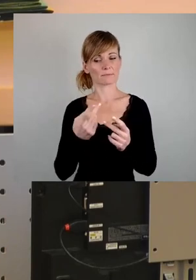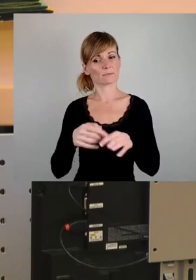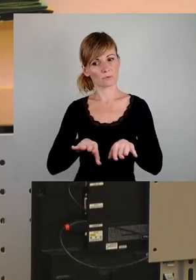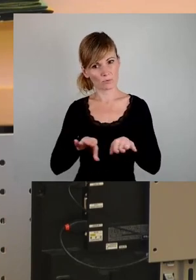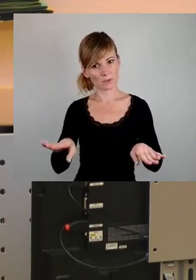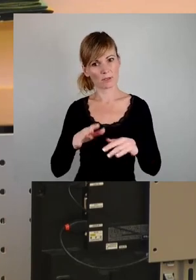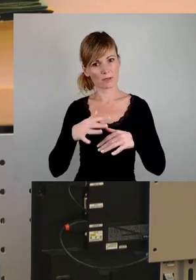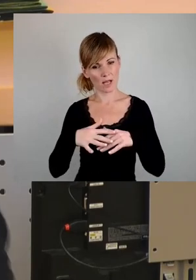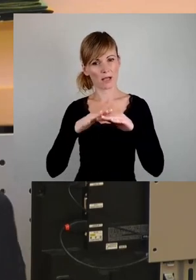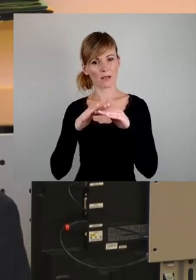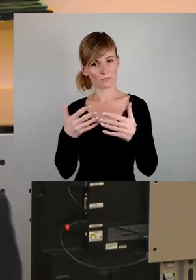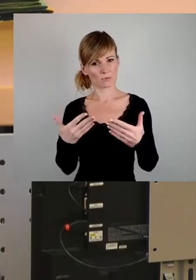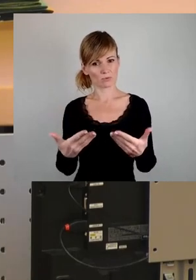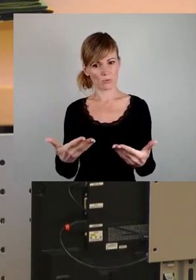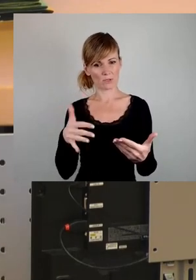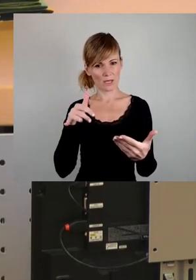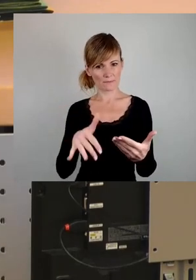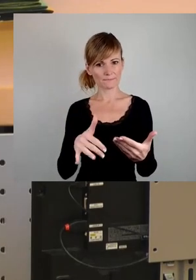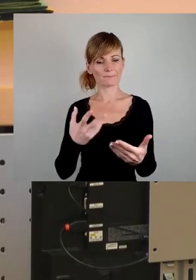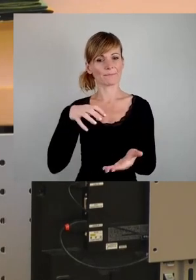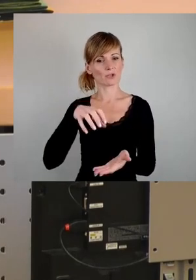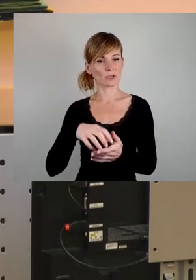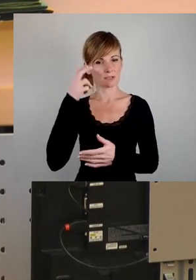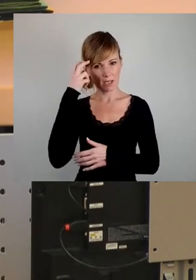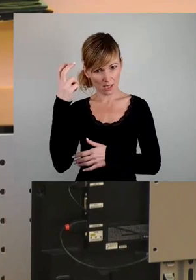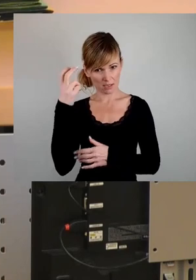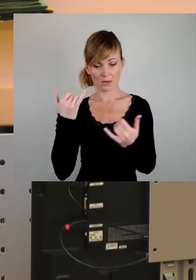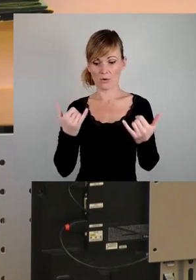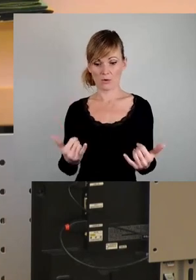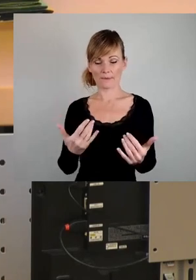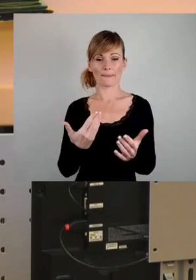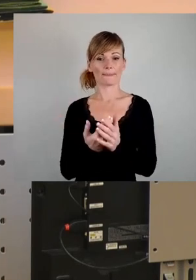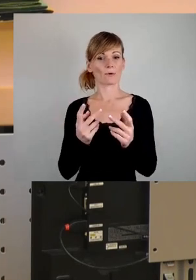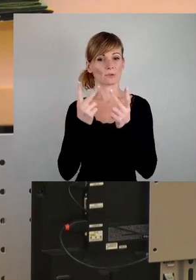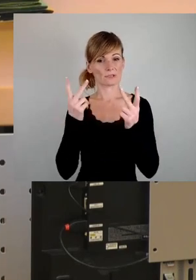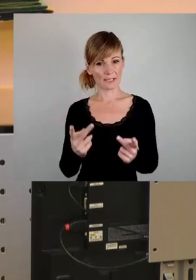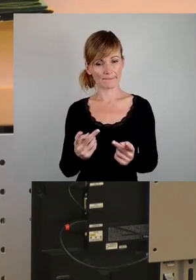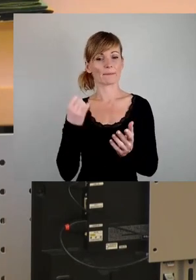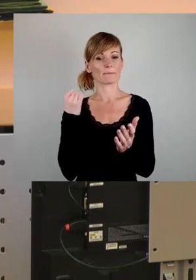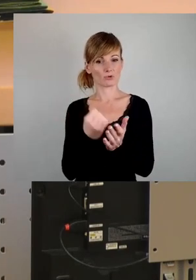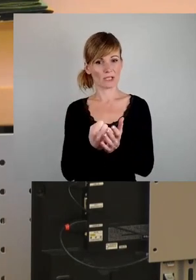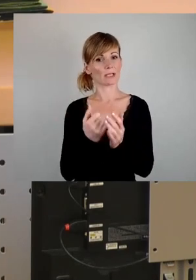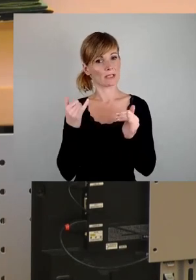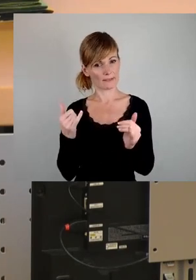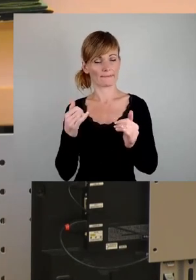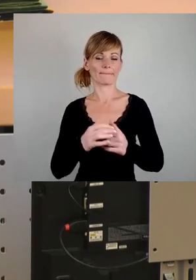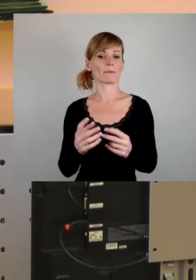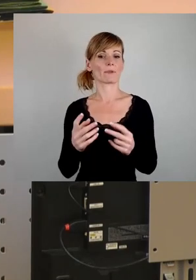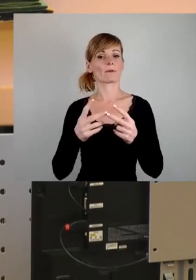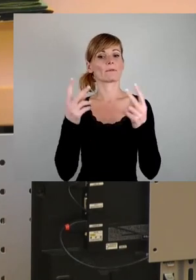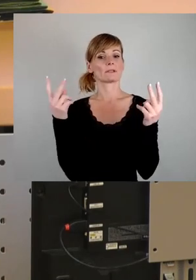geschaffen. Der Stadtrat wird heute dieses Konzept bestätigen und die offizielle